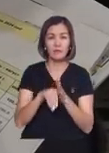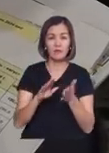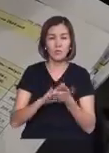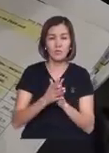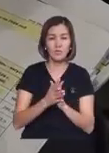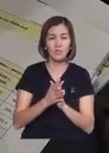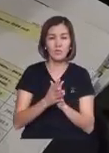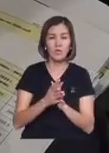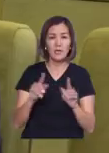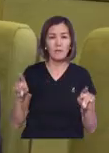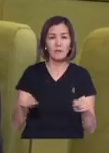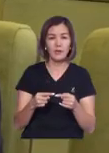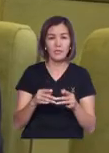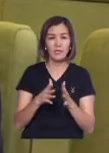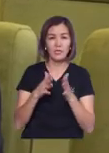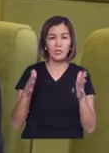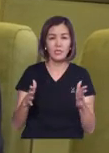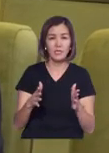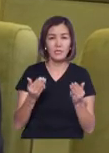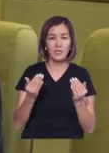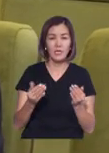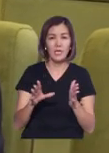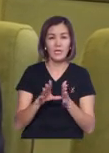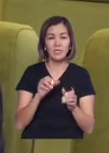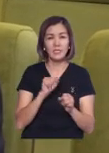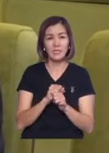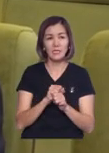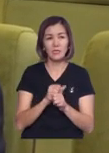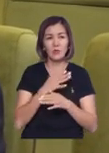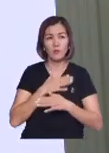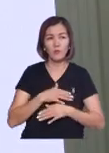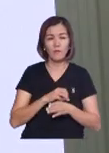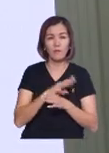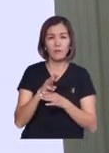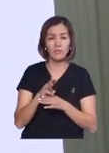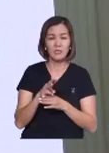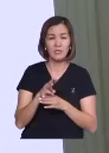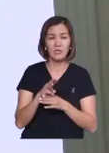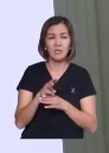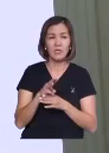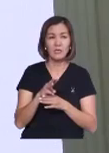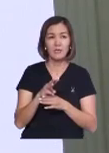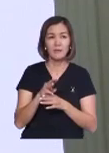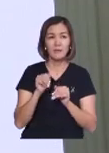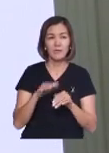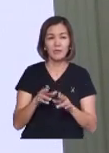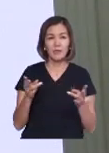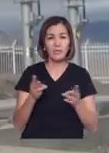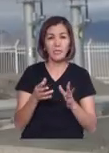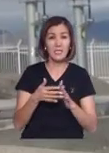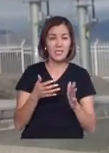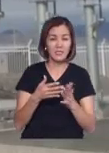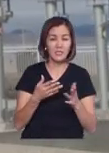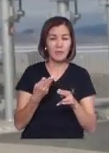соглашения по модернизации и расширению действующих электростанций, для удовлетворения будущего дефицита электроэнергии принимаемых мер недостаточно.